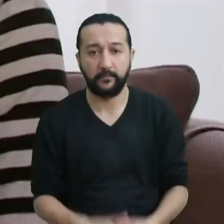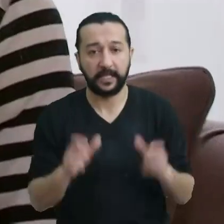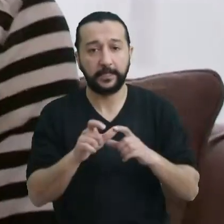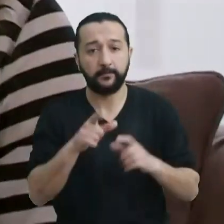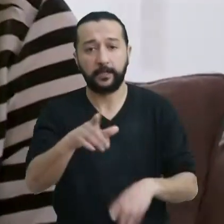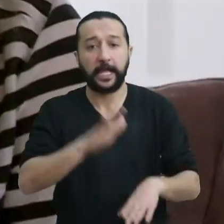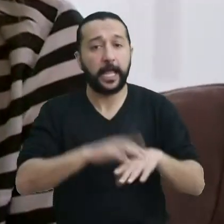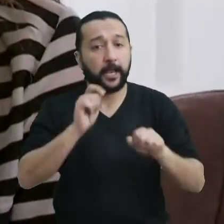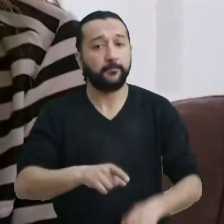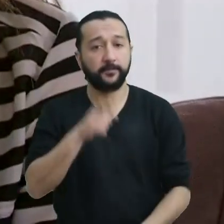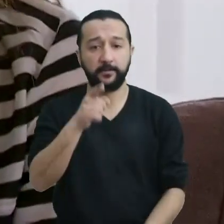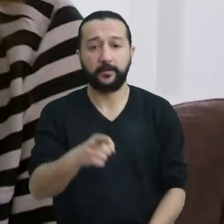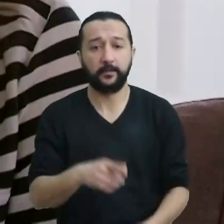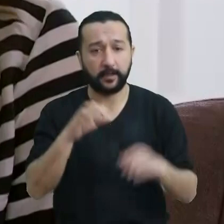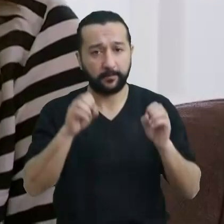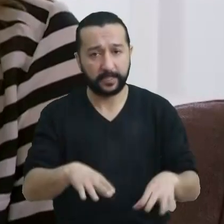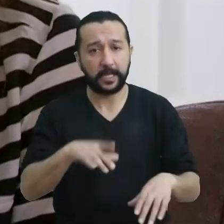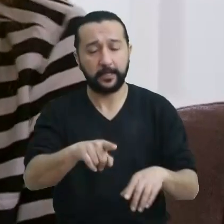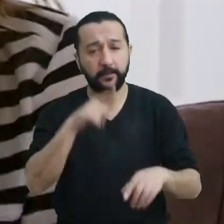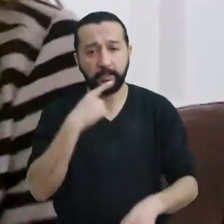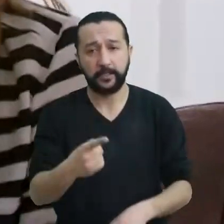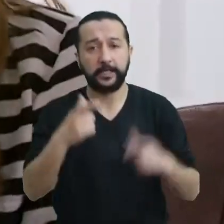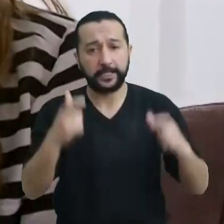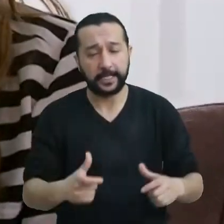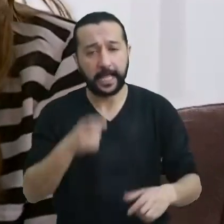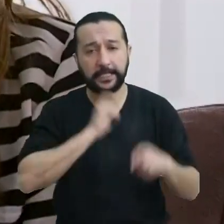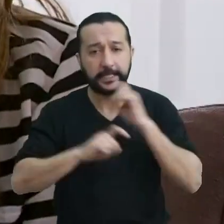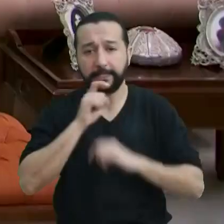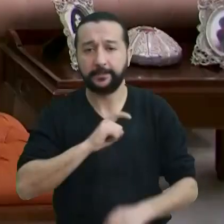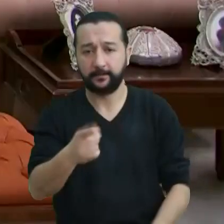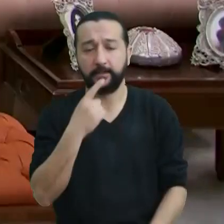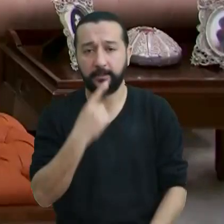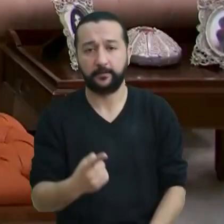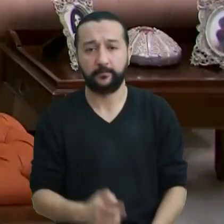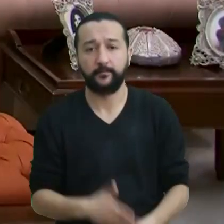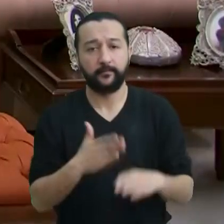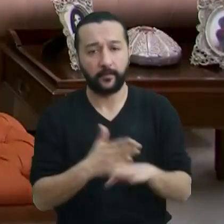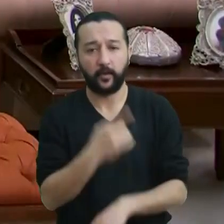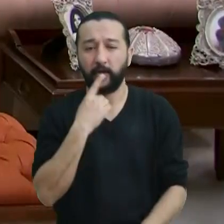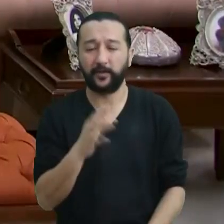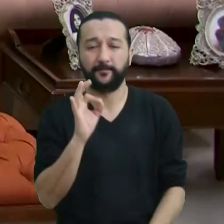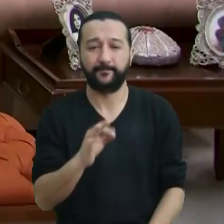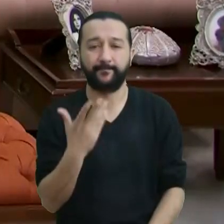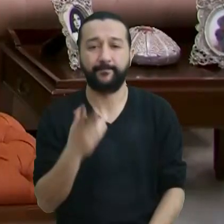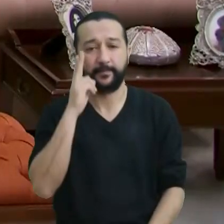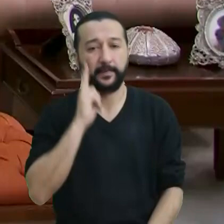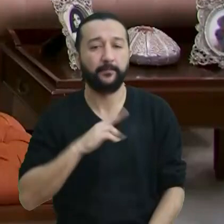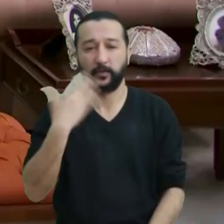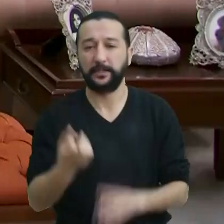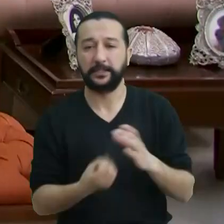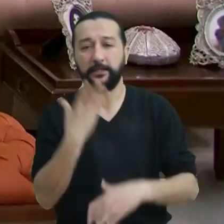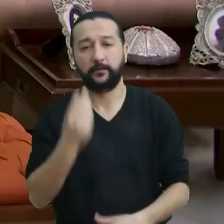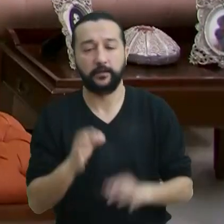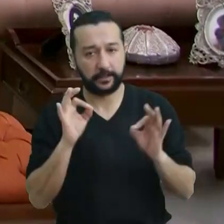Sarp şkom, ne yapıyorsun sen? Bırakır mısın Allah aşkına, yerlerde sürünüyorsun? Doğru diyorsun ya. Temizlikten nasıl olsa